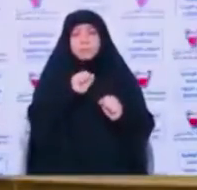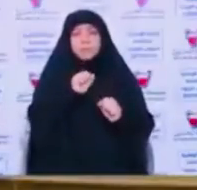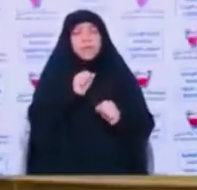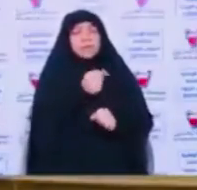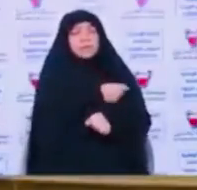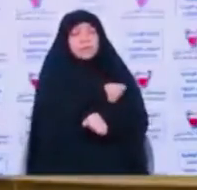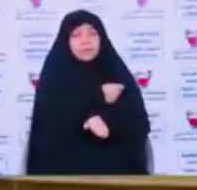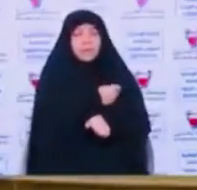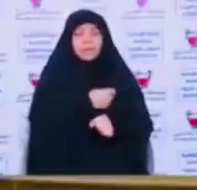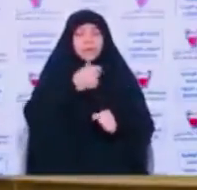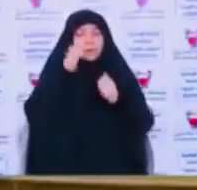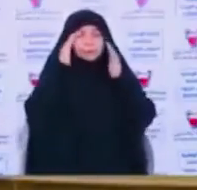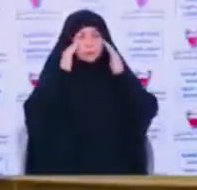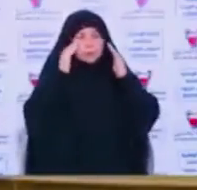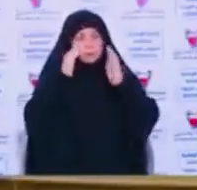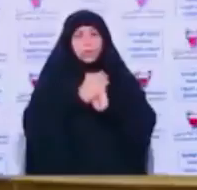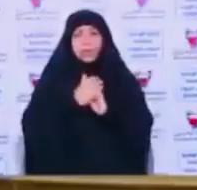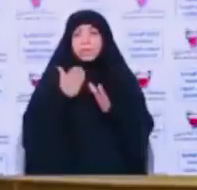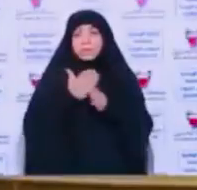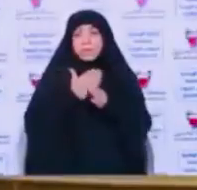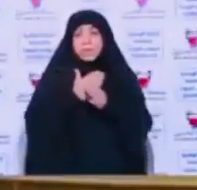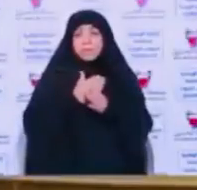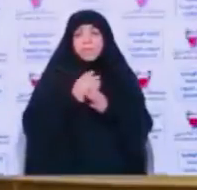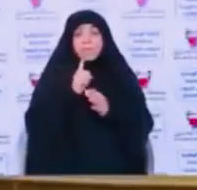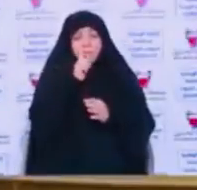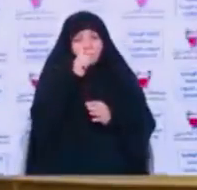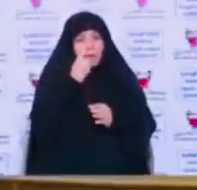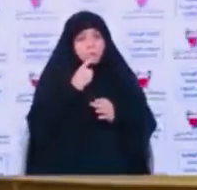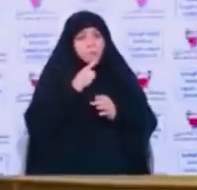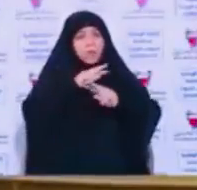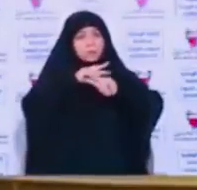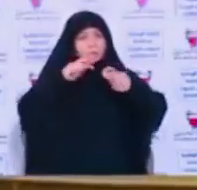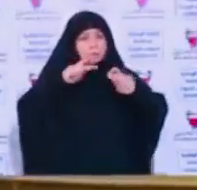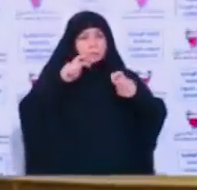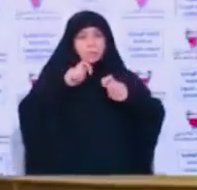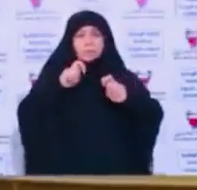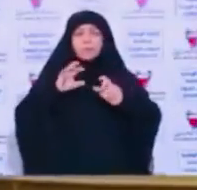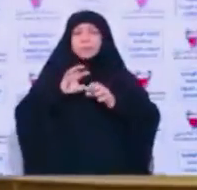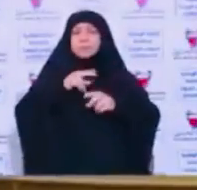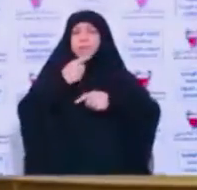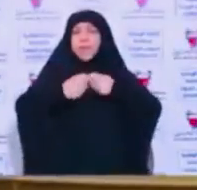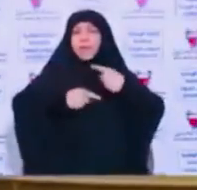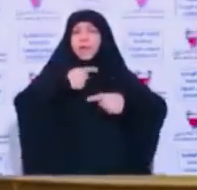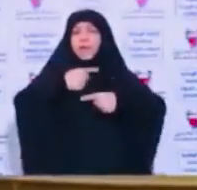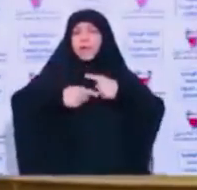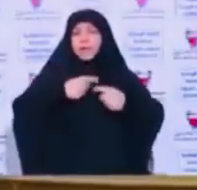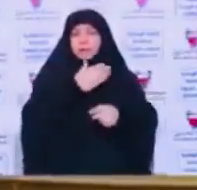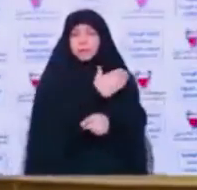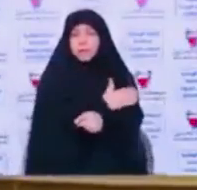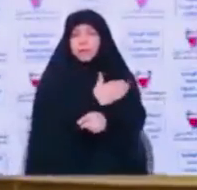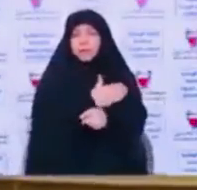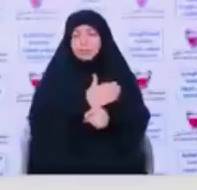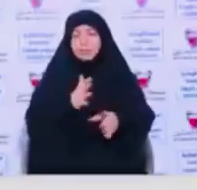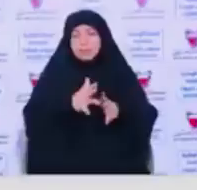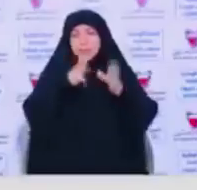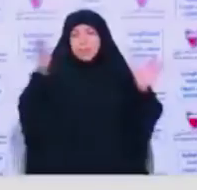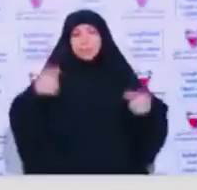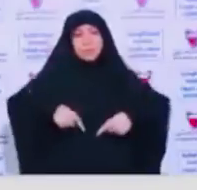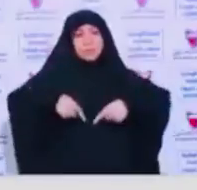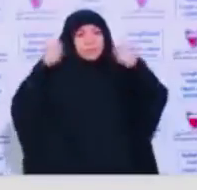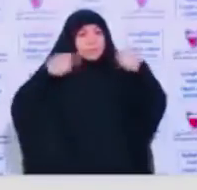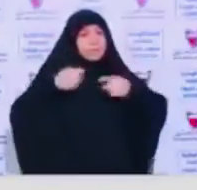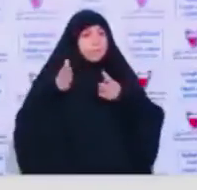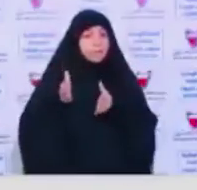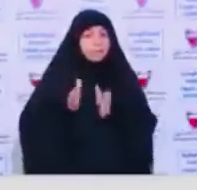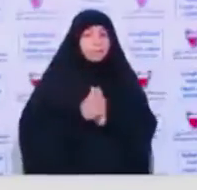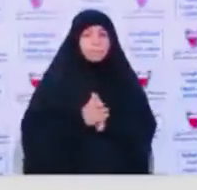فحص ومتابعة ليس بالعدد الهين، وهذا يعني يؤكد على أهمية التزامنا